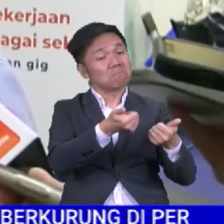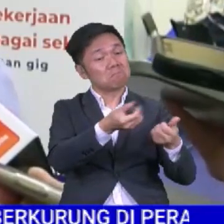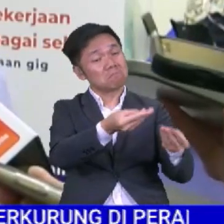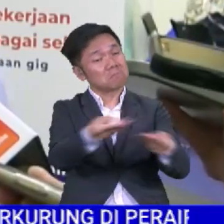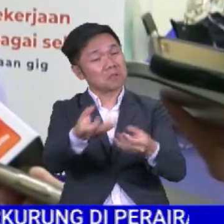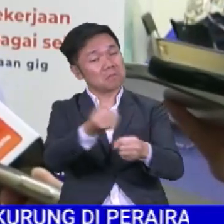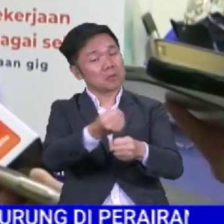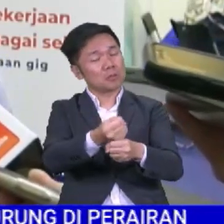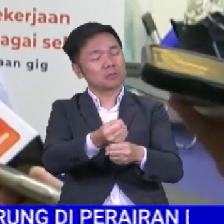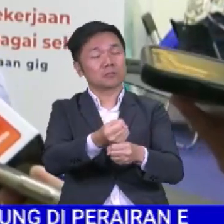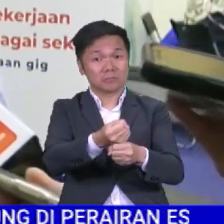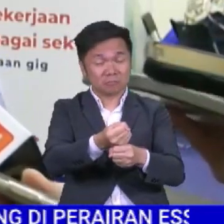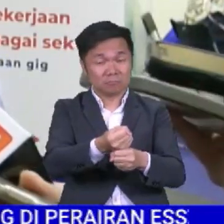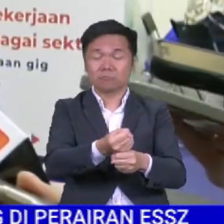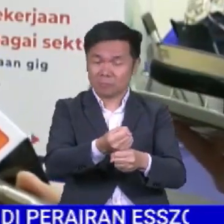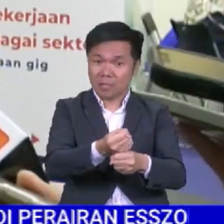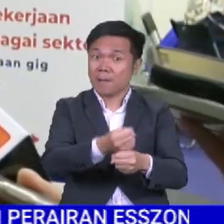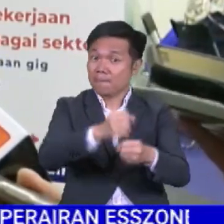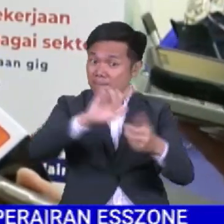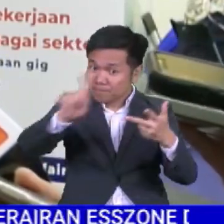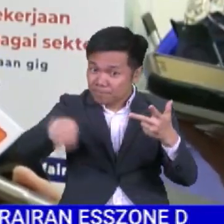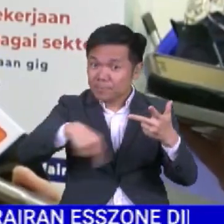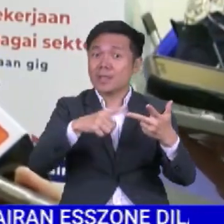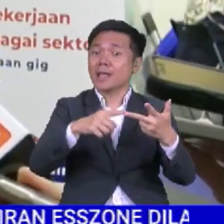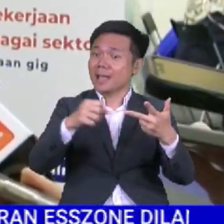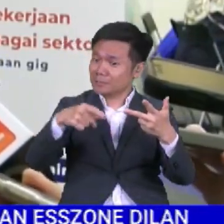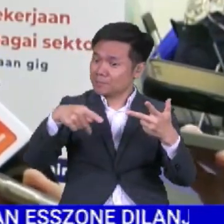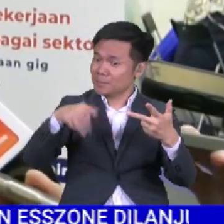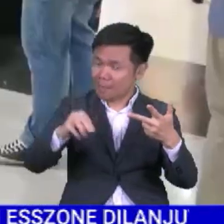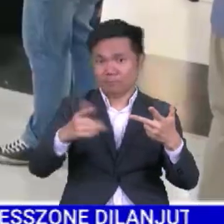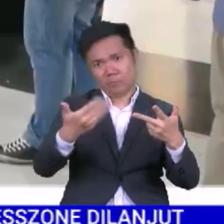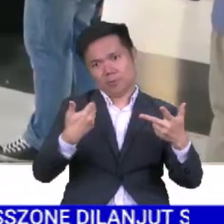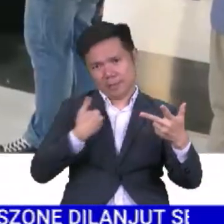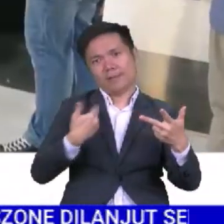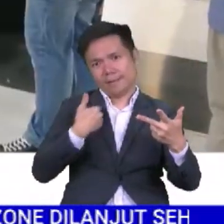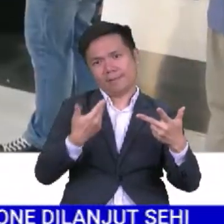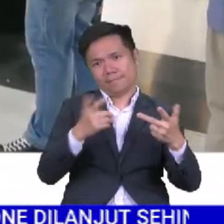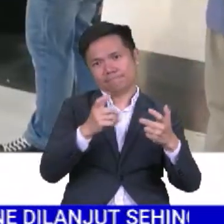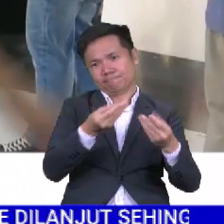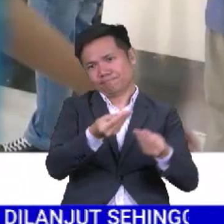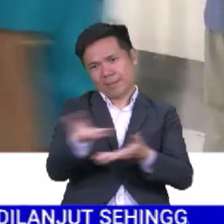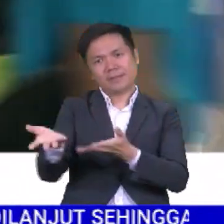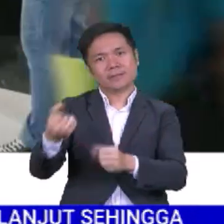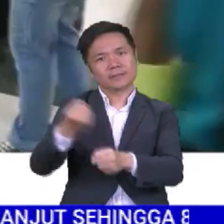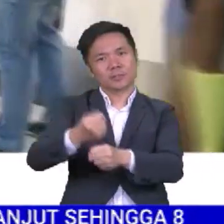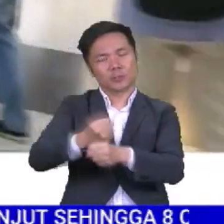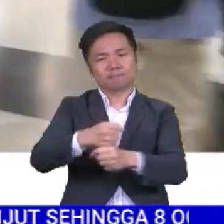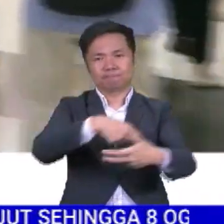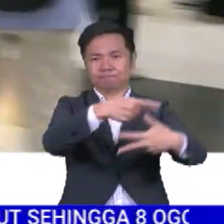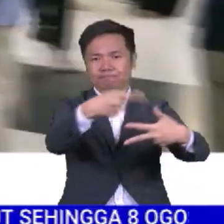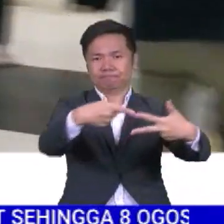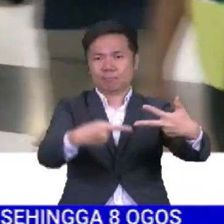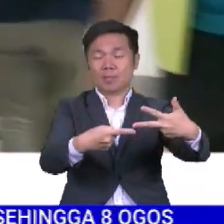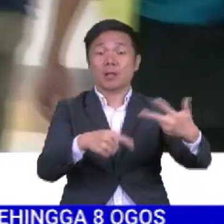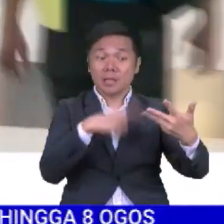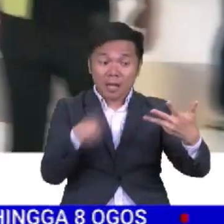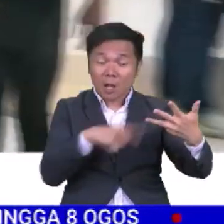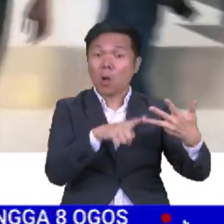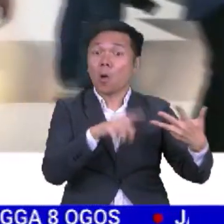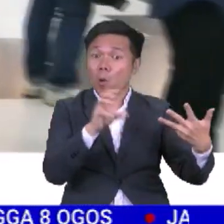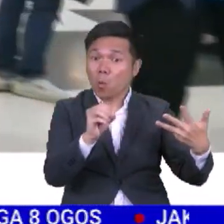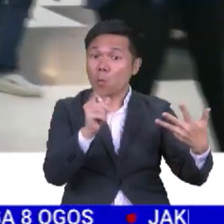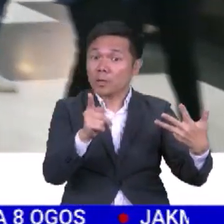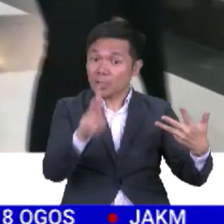juga adalah ditawarkan kepada mereka-mereka lulusan SPM. Jadi malah, individu kurang upaya